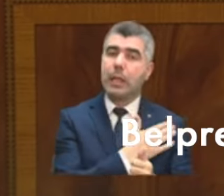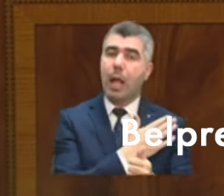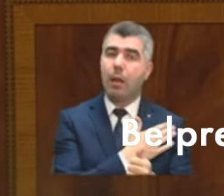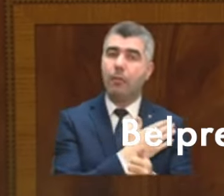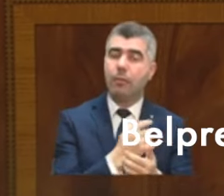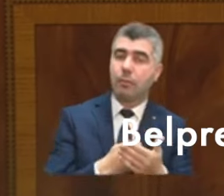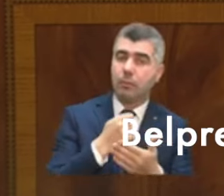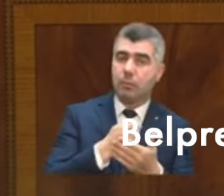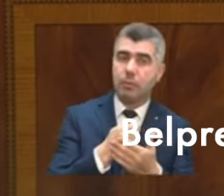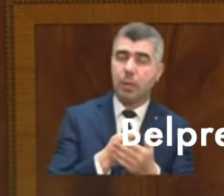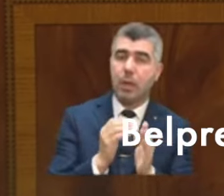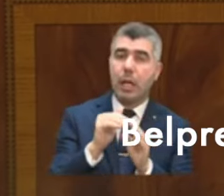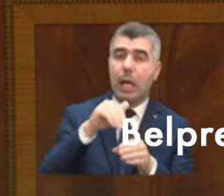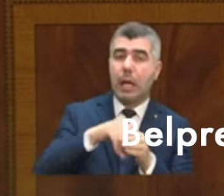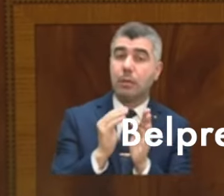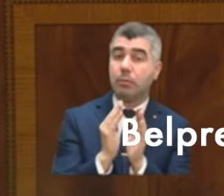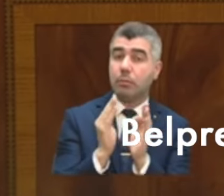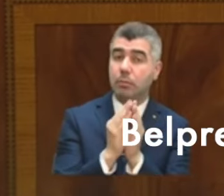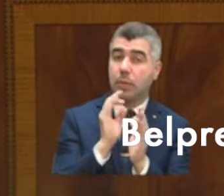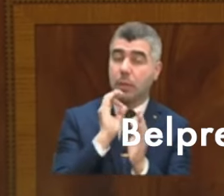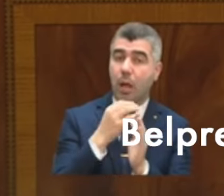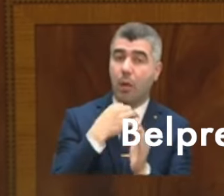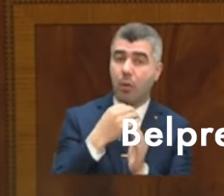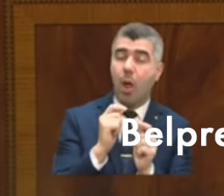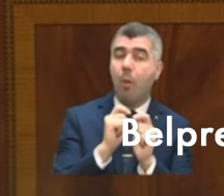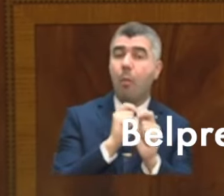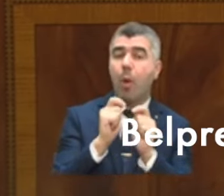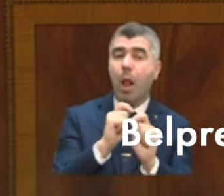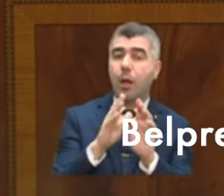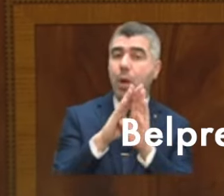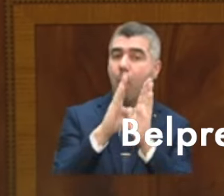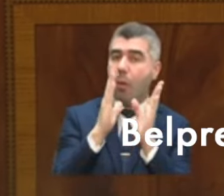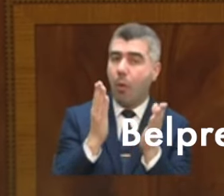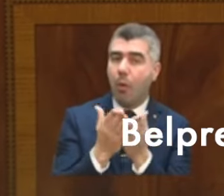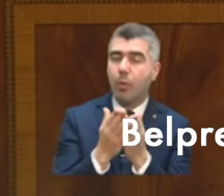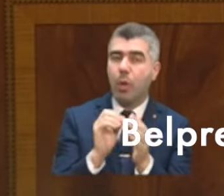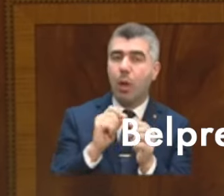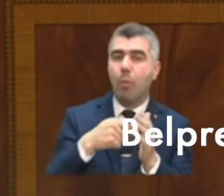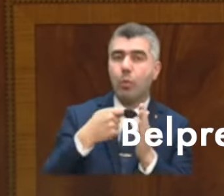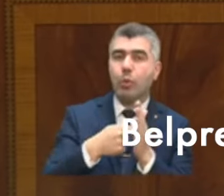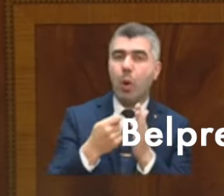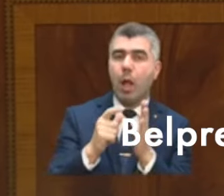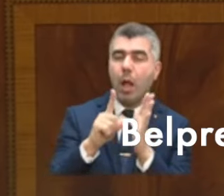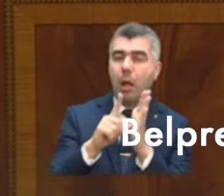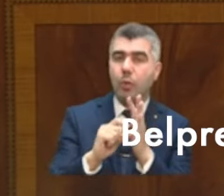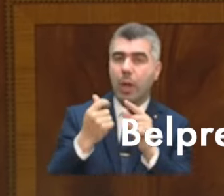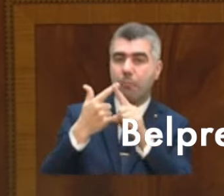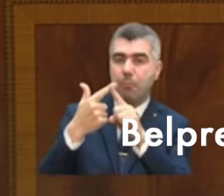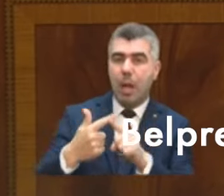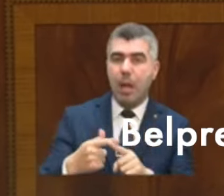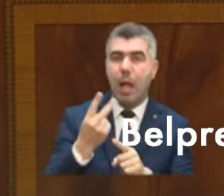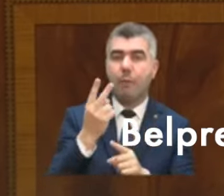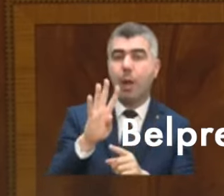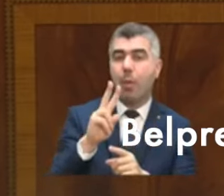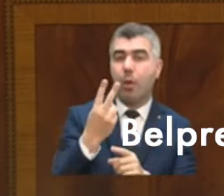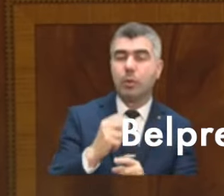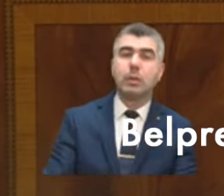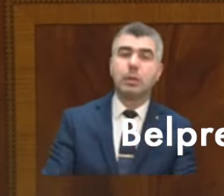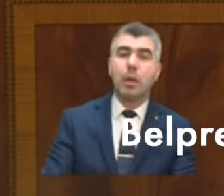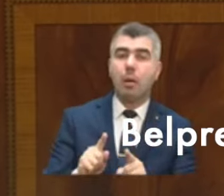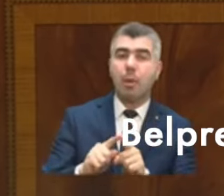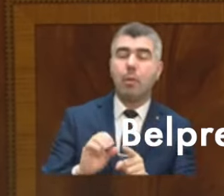اكدنا في المجموعه النيابيه للعداله والتنميه خلال المناقشه العامه لمشروع قانون الماليه لسنه 2024 على